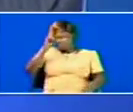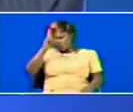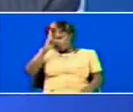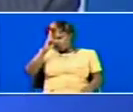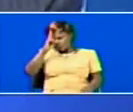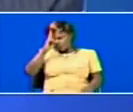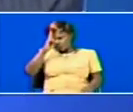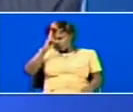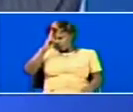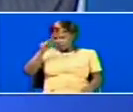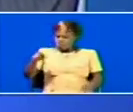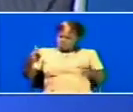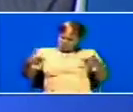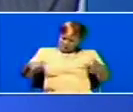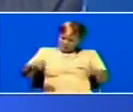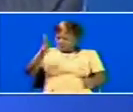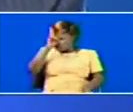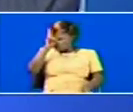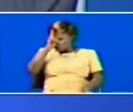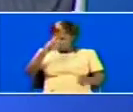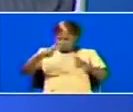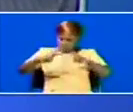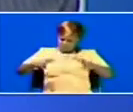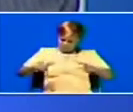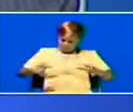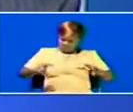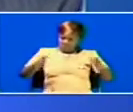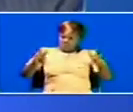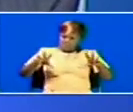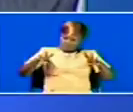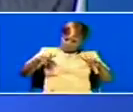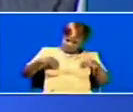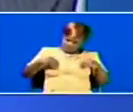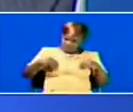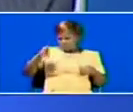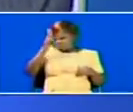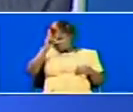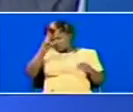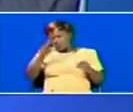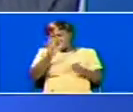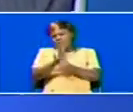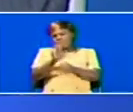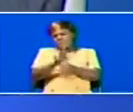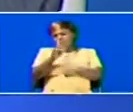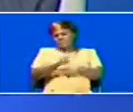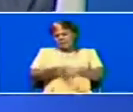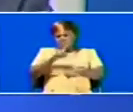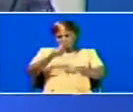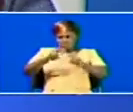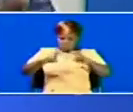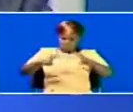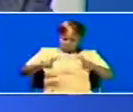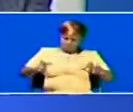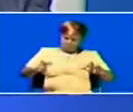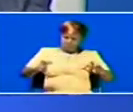kipolisi. Lazima waruhusiwe kufanya uchunguzi wao. Aidha tukubalini nao ama tusikubalini nao. Mara nyingi huwa wakifanya uchunguzi,